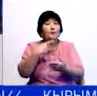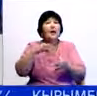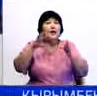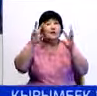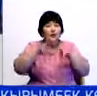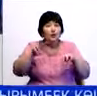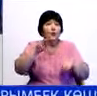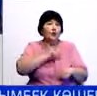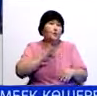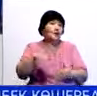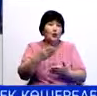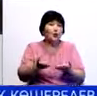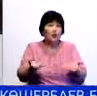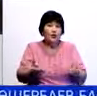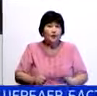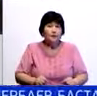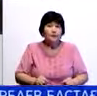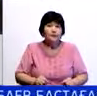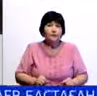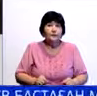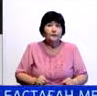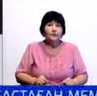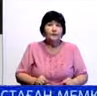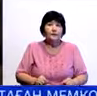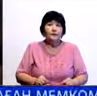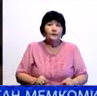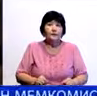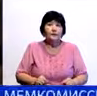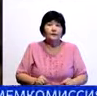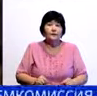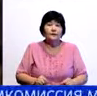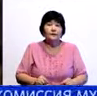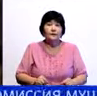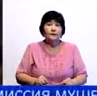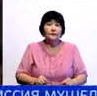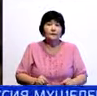зерттеу еңбектерін ұсынды. Елжас Әбділда, Нұржан Мұзарапшин, Қанат Махамбетов, Қызылорда телеарнасы.